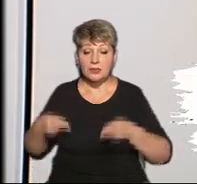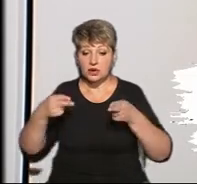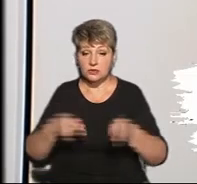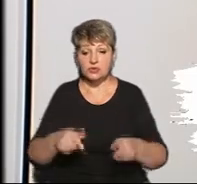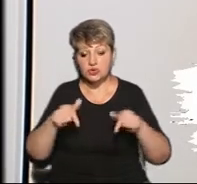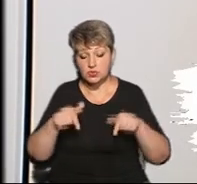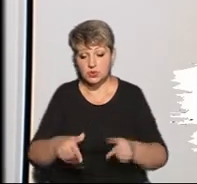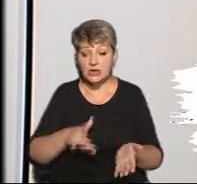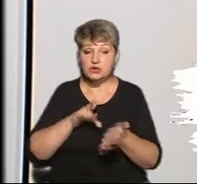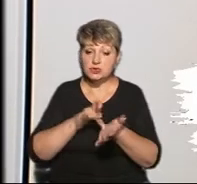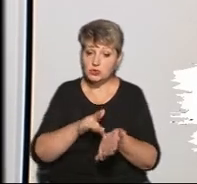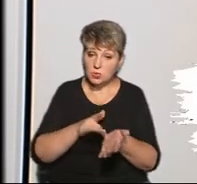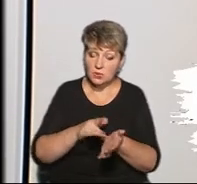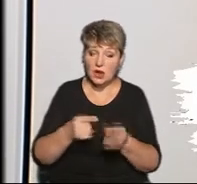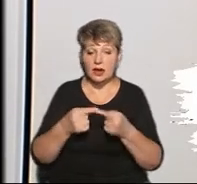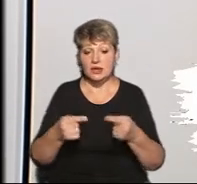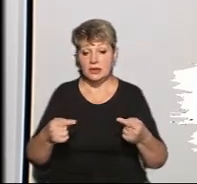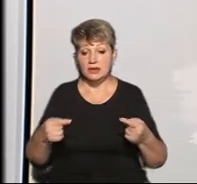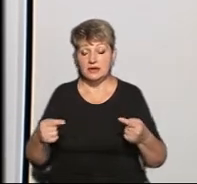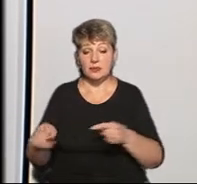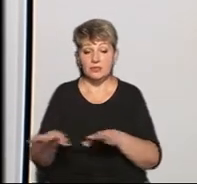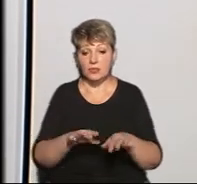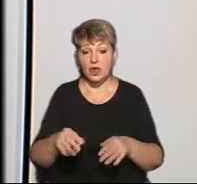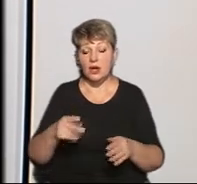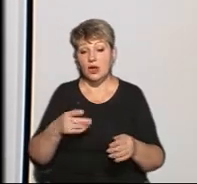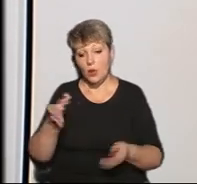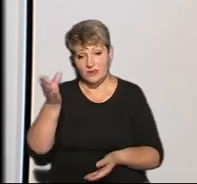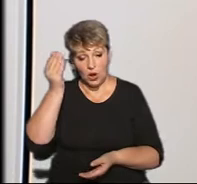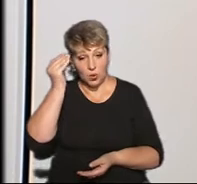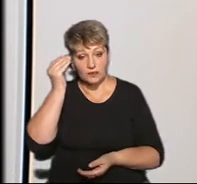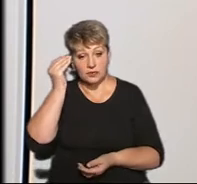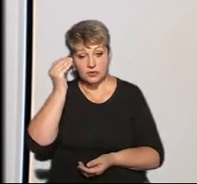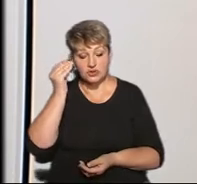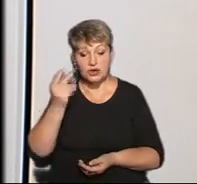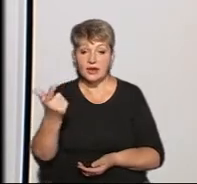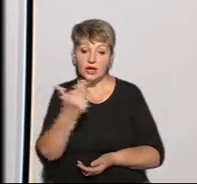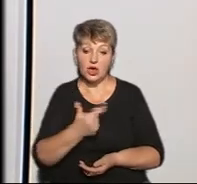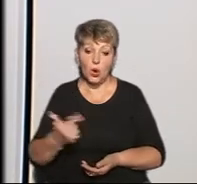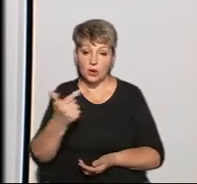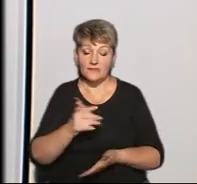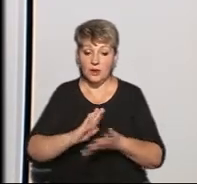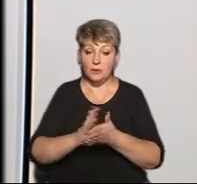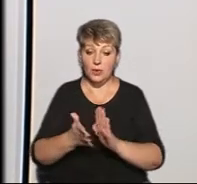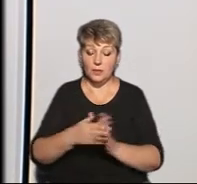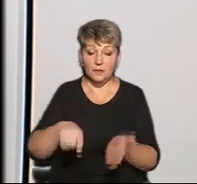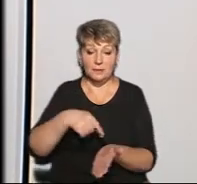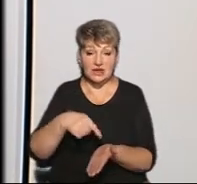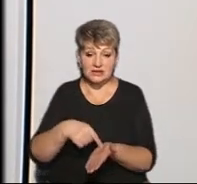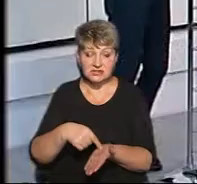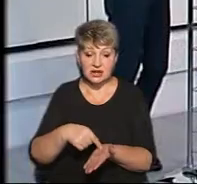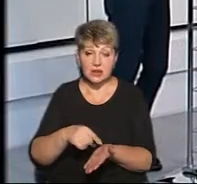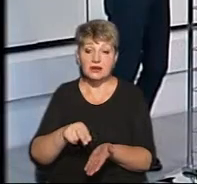з туристичною, іншою місією. Тим паче враховуючи географічне положення міста, тому